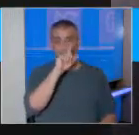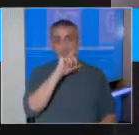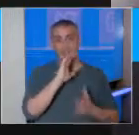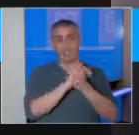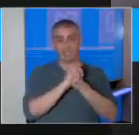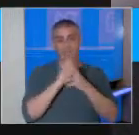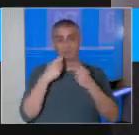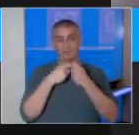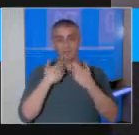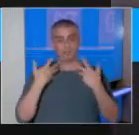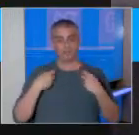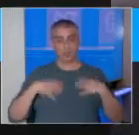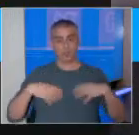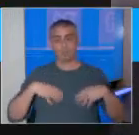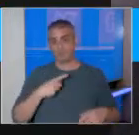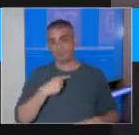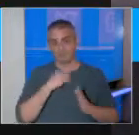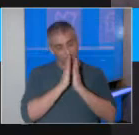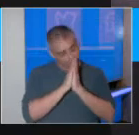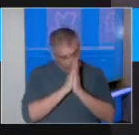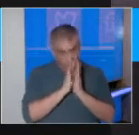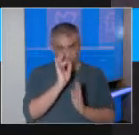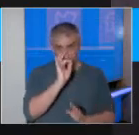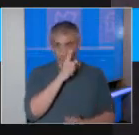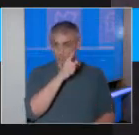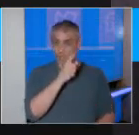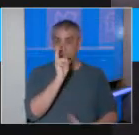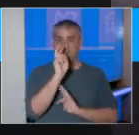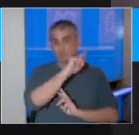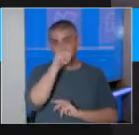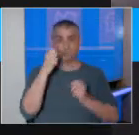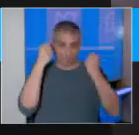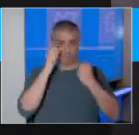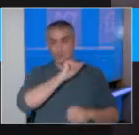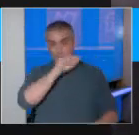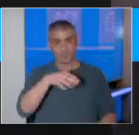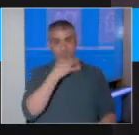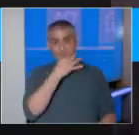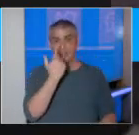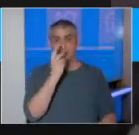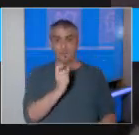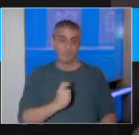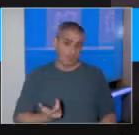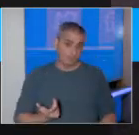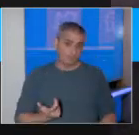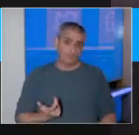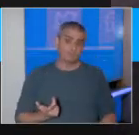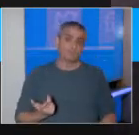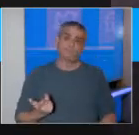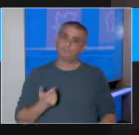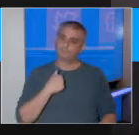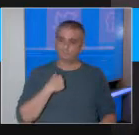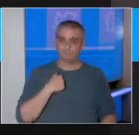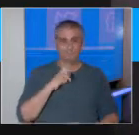חבר בתנועה לעידוד האופנה. וביקשתי ממנו באמת, הוא דרך אגב הזמנו אותו להפגנה, הוא באמת בא ונעם כמה מילים.